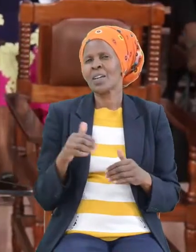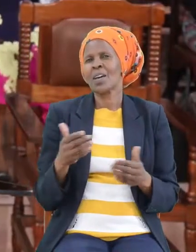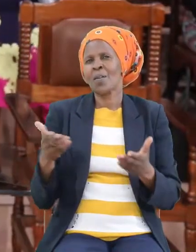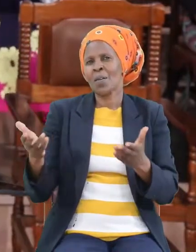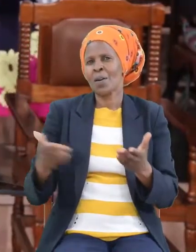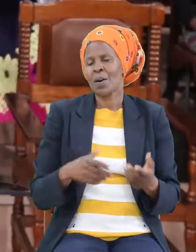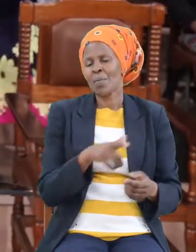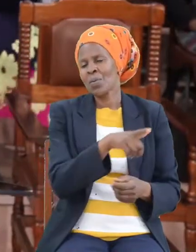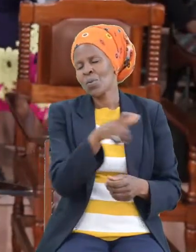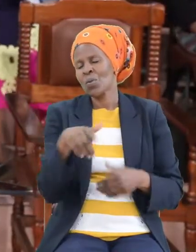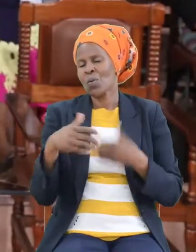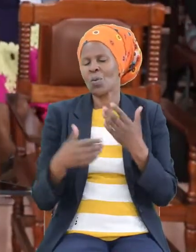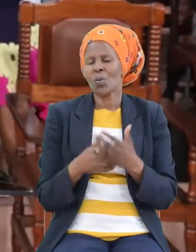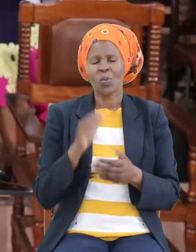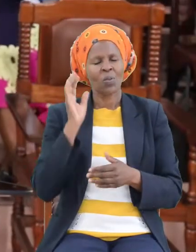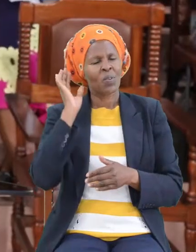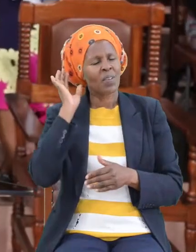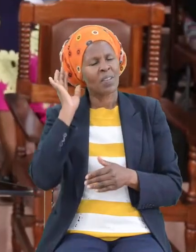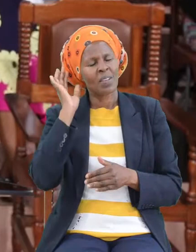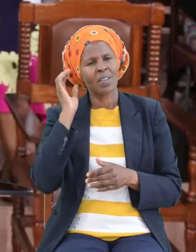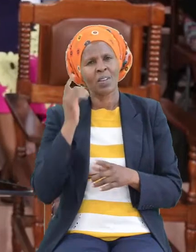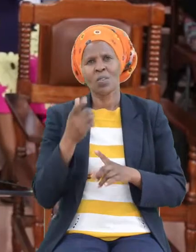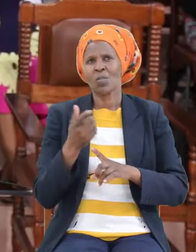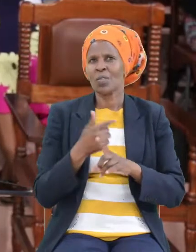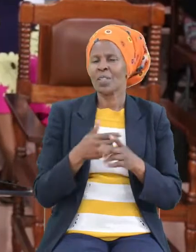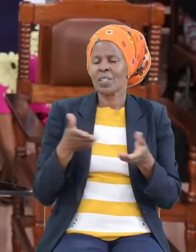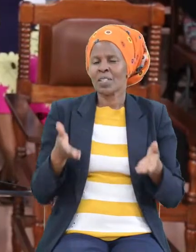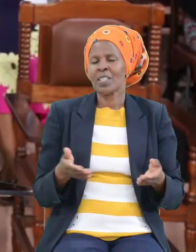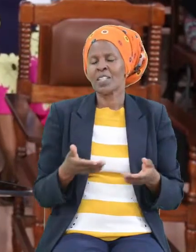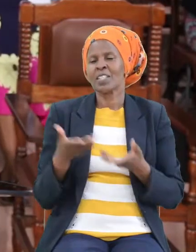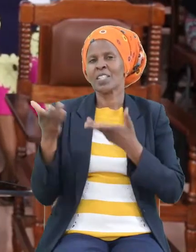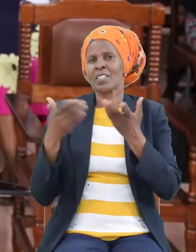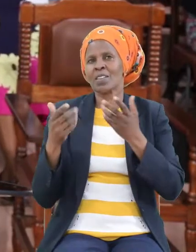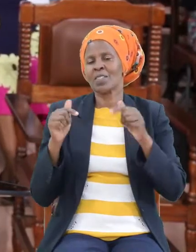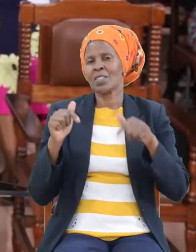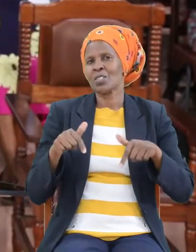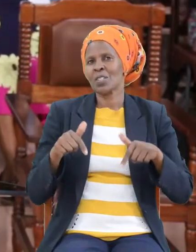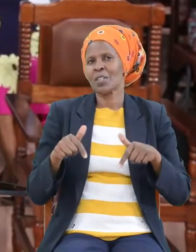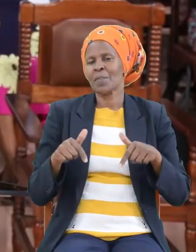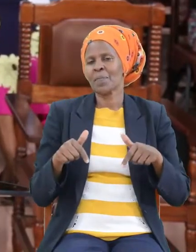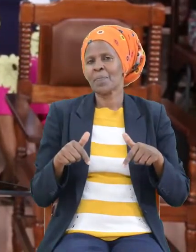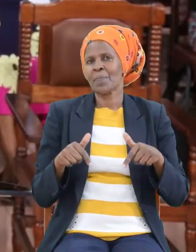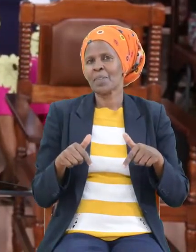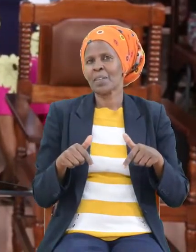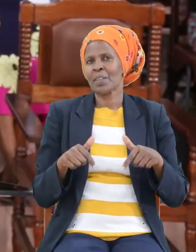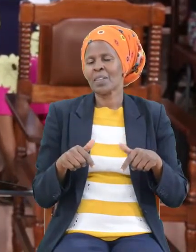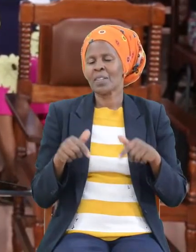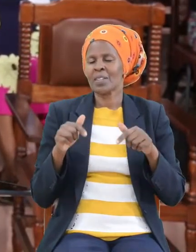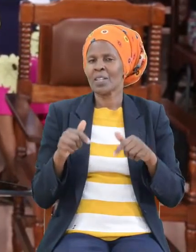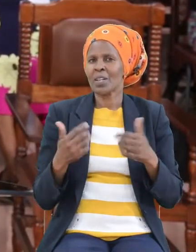ambao wanatusikiza katika ibada yetu ya siku ya leo, ambaye